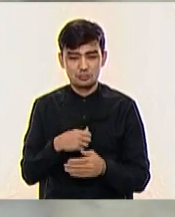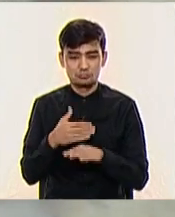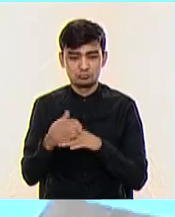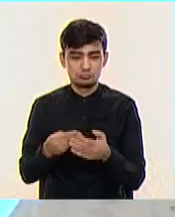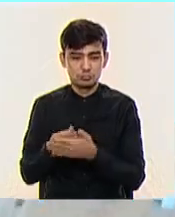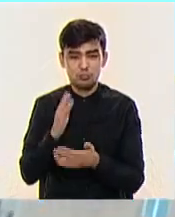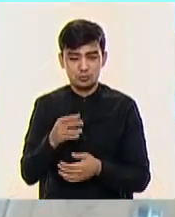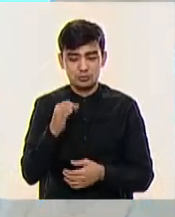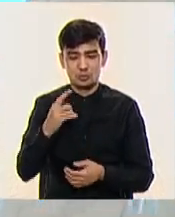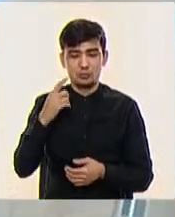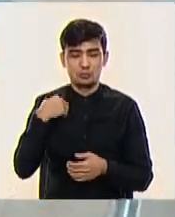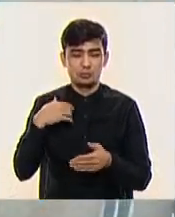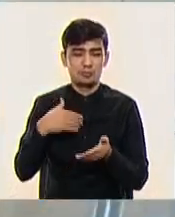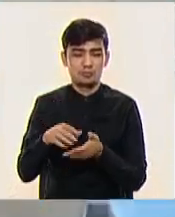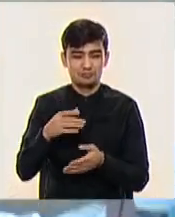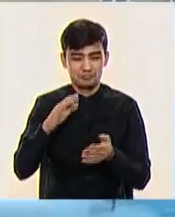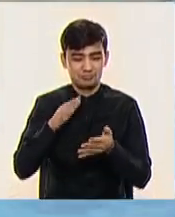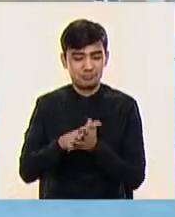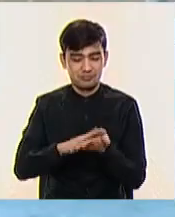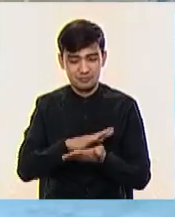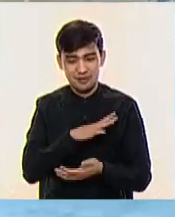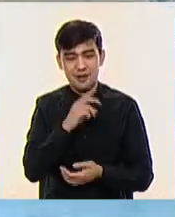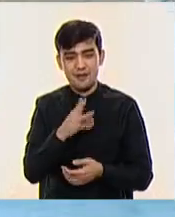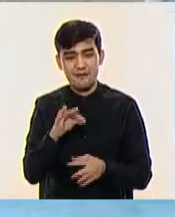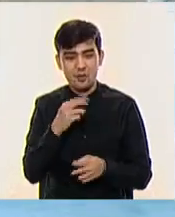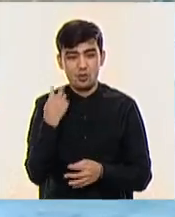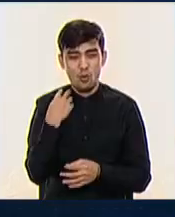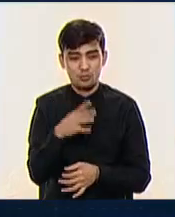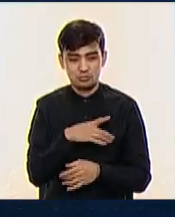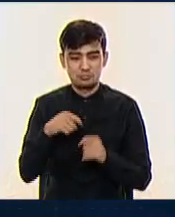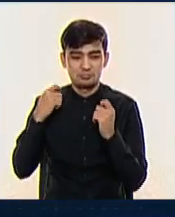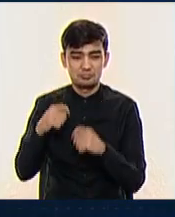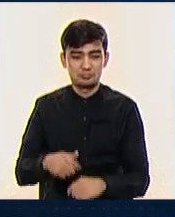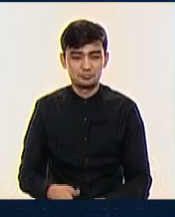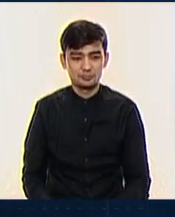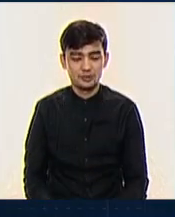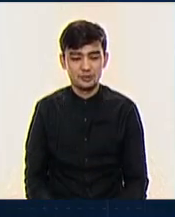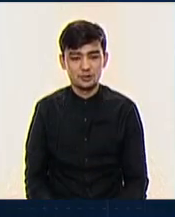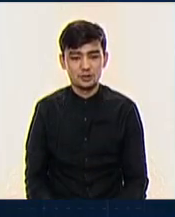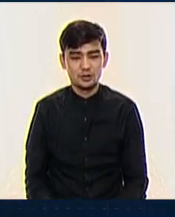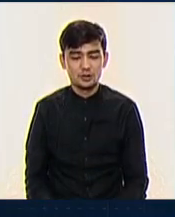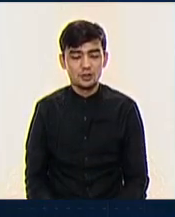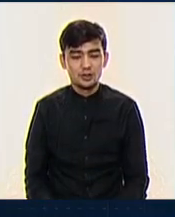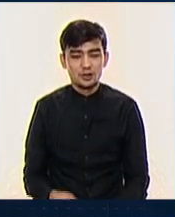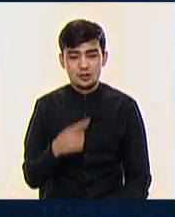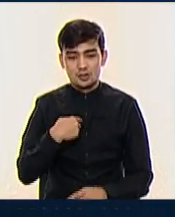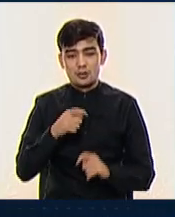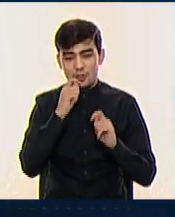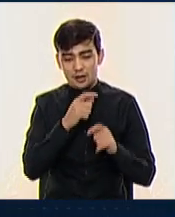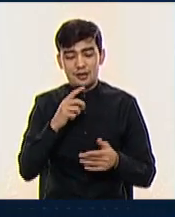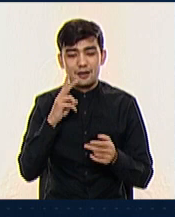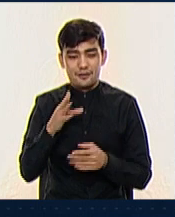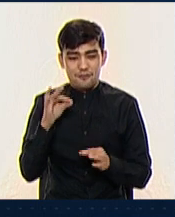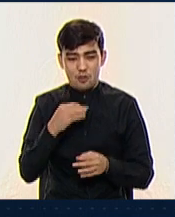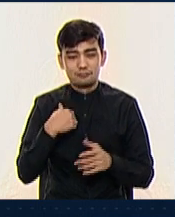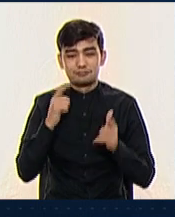ойларынан айнып қалғанын айтады. Ал пәтер компанияның қарыздары болған соң сатылды дейді. Был бы против подарить квартиру, но единственное,